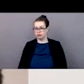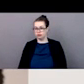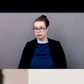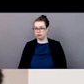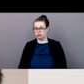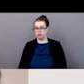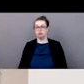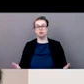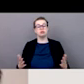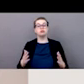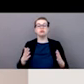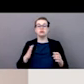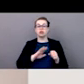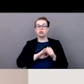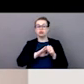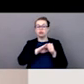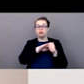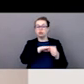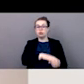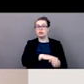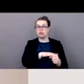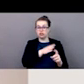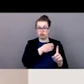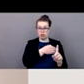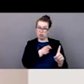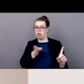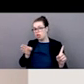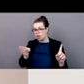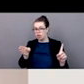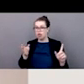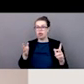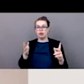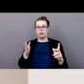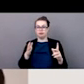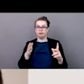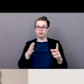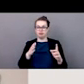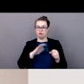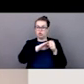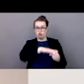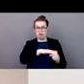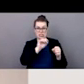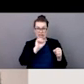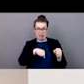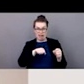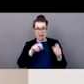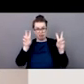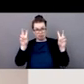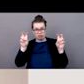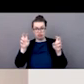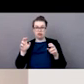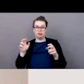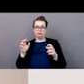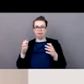est-ce qu'on peut parler de cette discrimination telle que l'esclavage moderne oui ça dépendra bien sûr des